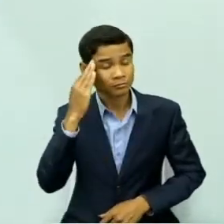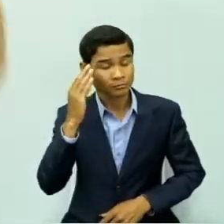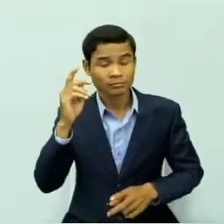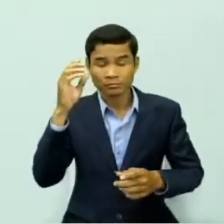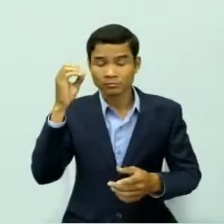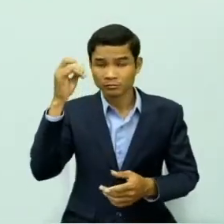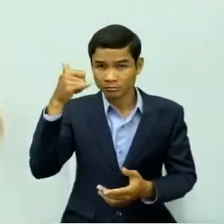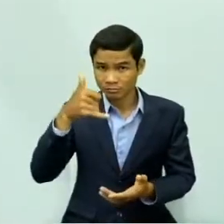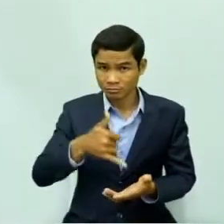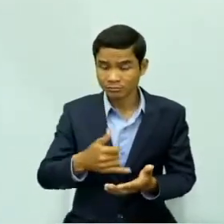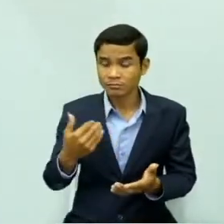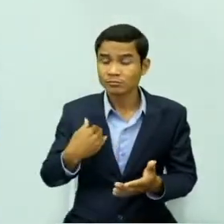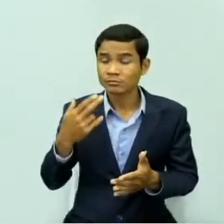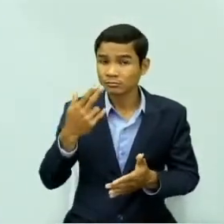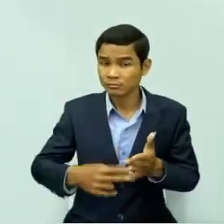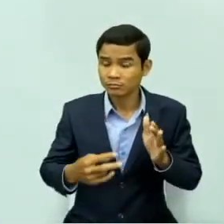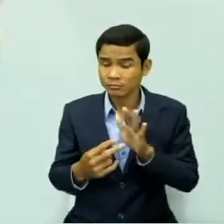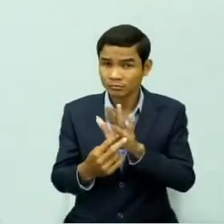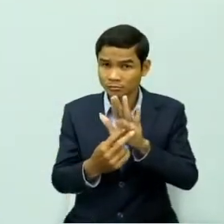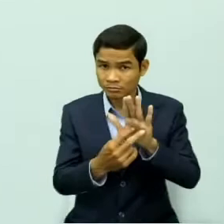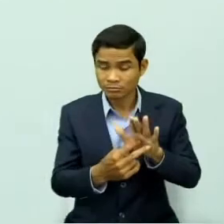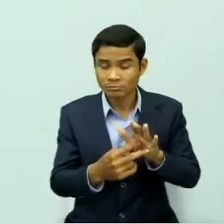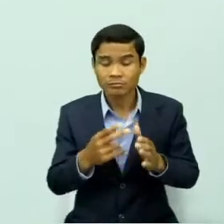nè cổ mình là vầy bảo bằng riêng con khá.